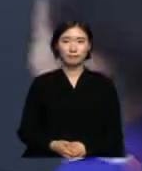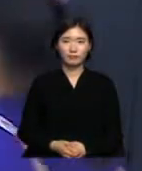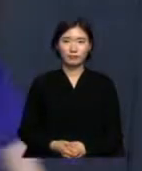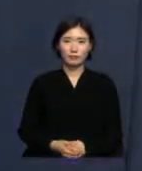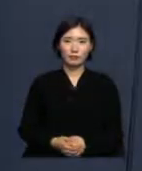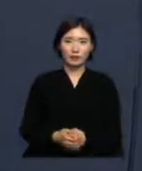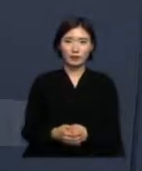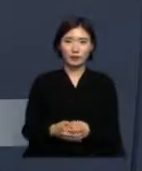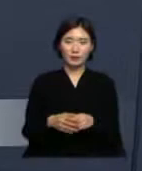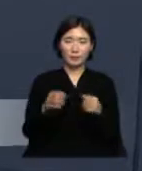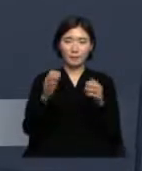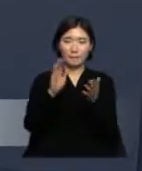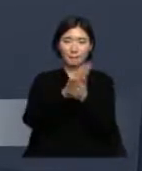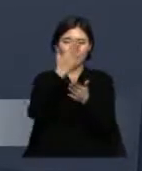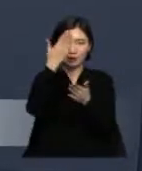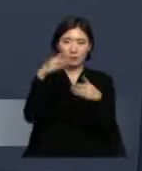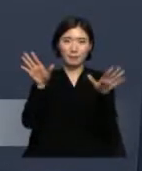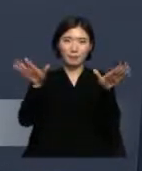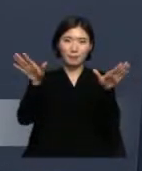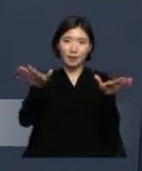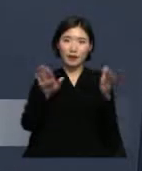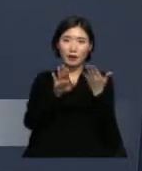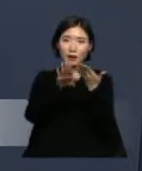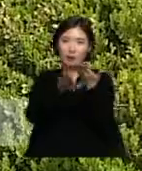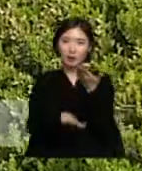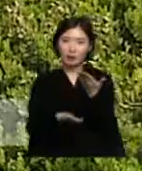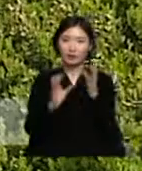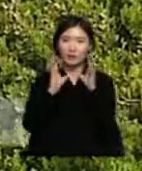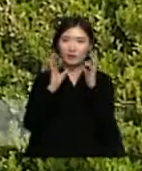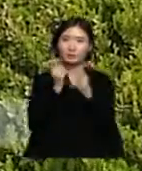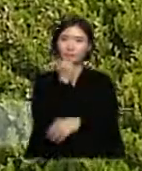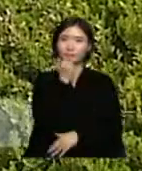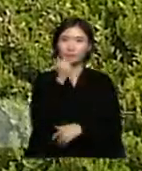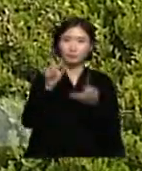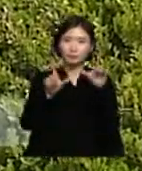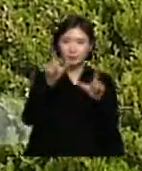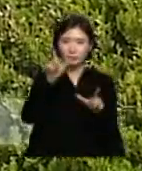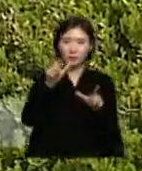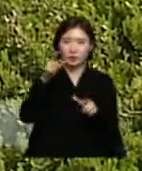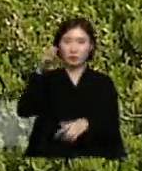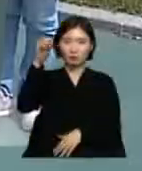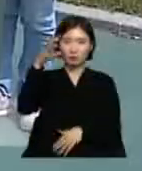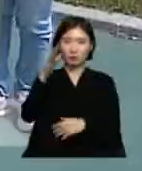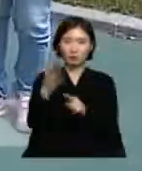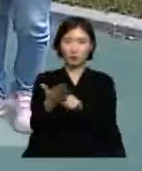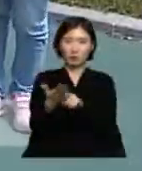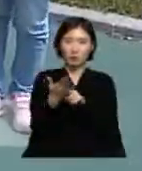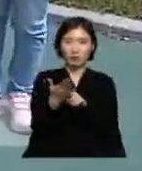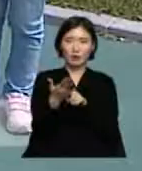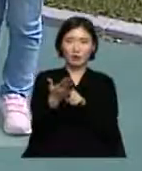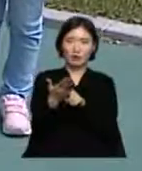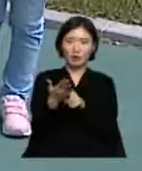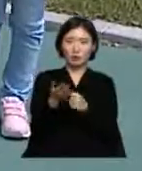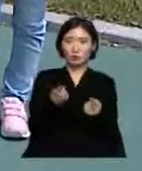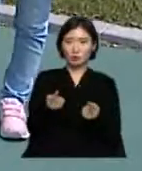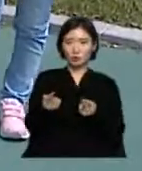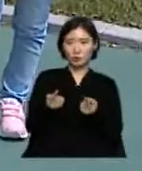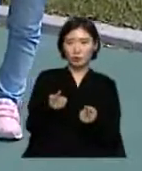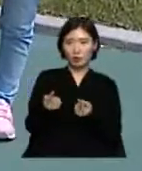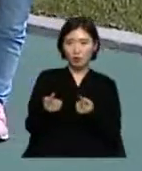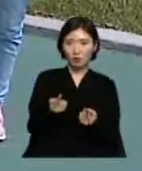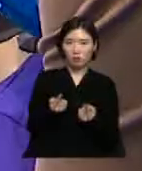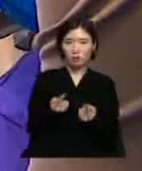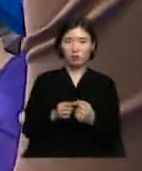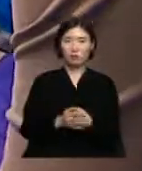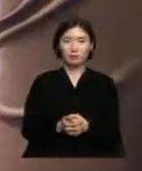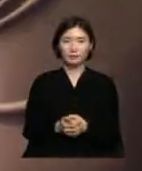빛나는 날개 아래에서 아이들이 환하게 웃습니다. 불빛이 들어오는 게 신기한 듯 반사판을 조절하는데 여념이